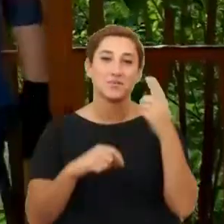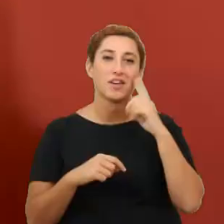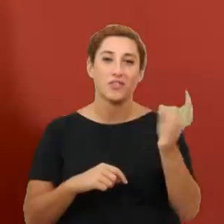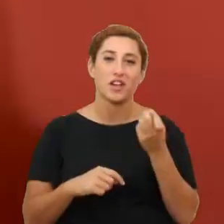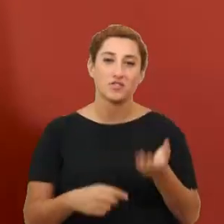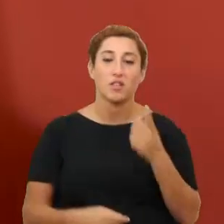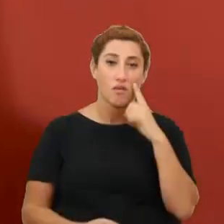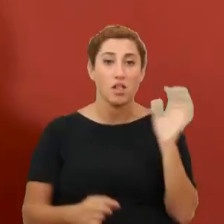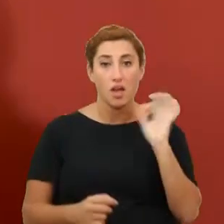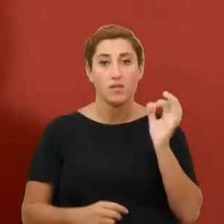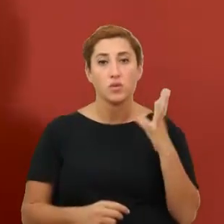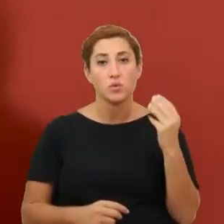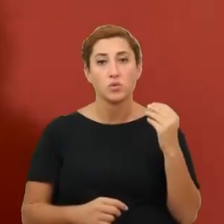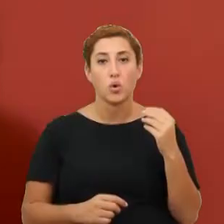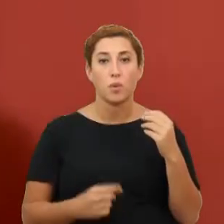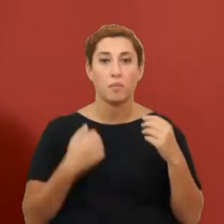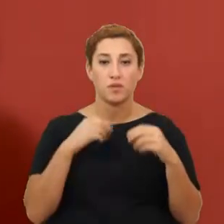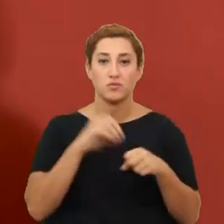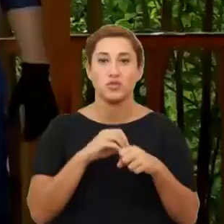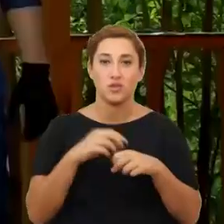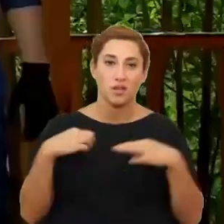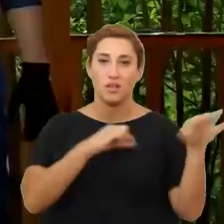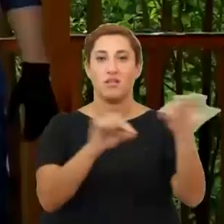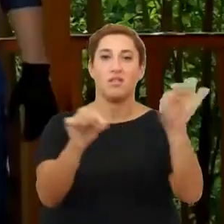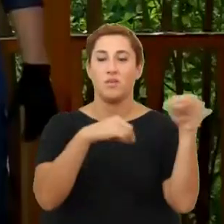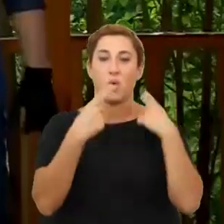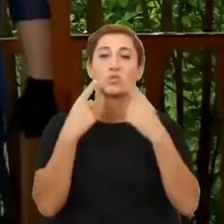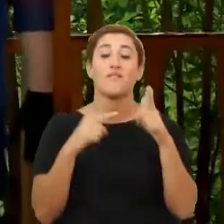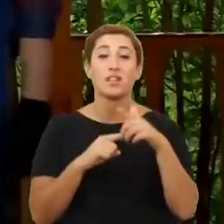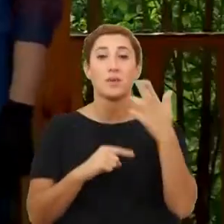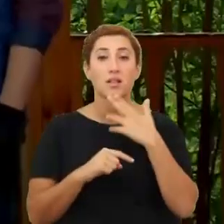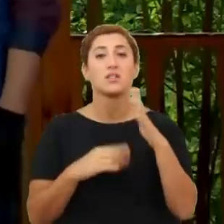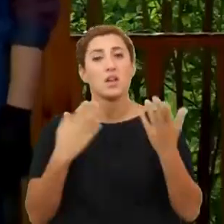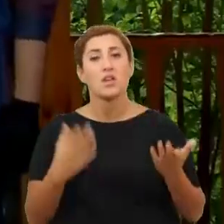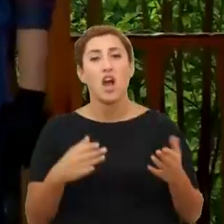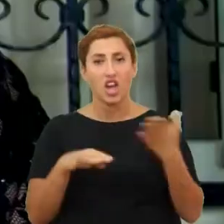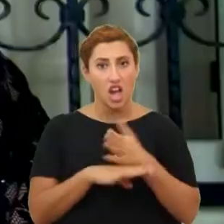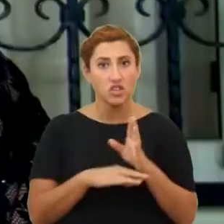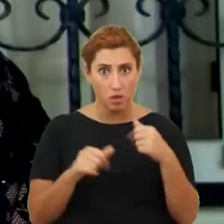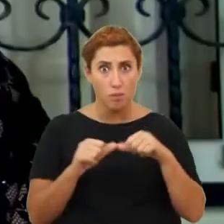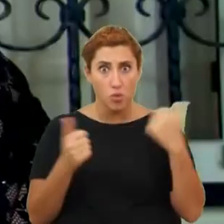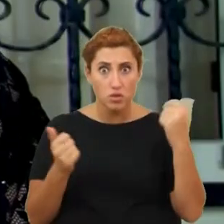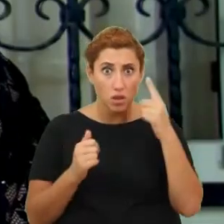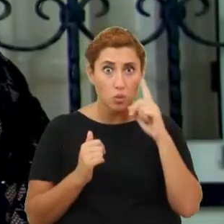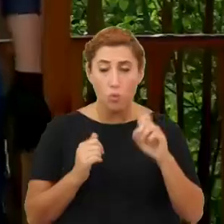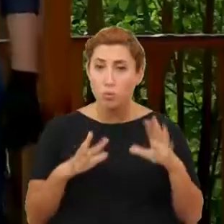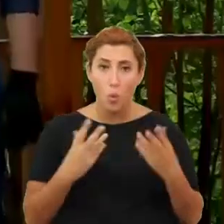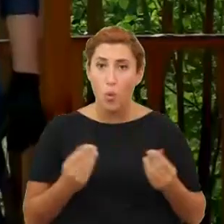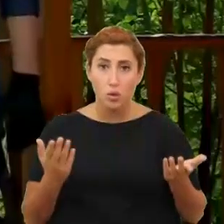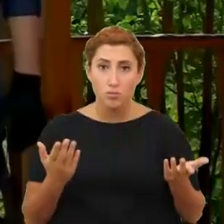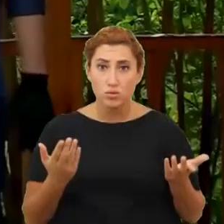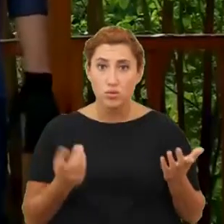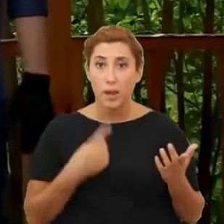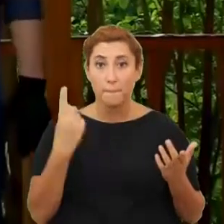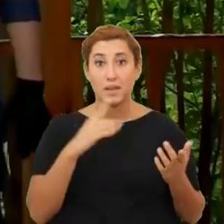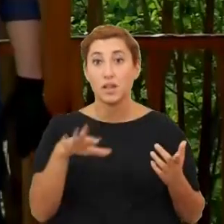yani. Vallahi evet yani, bayağı üzerimizden konuşuyorlar şu an. Fatma teyze, ya gerçekten boşanıyorlar mıymış, ne olmuş?